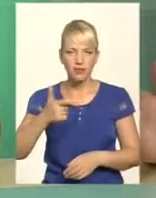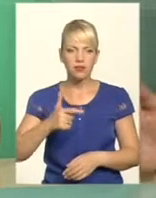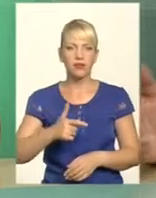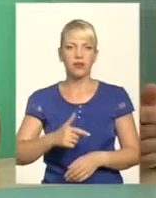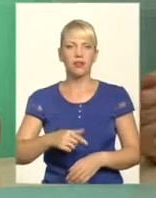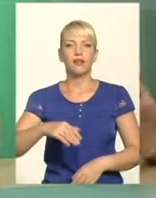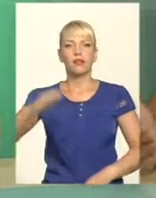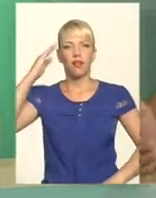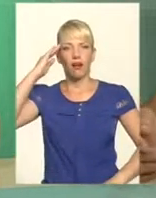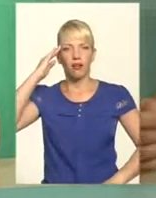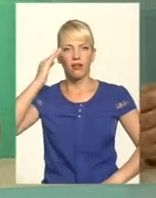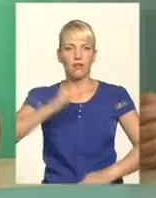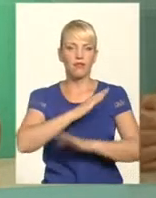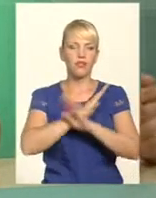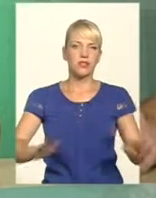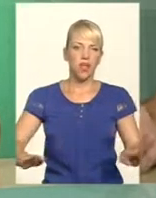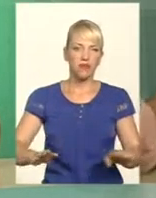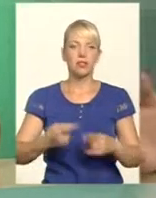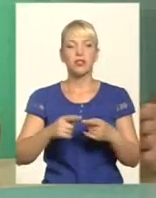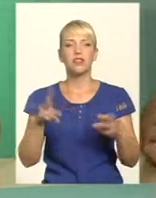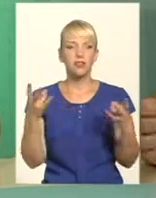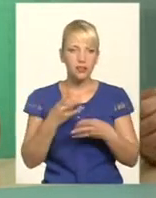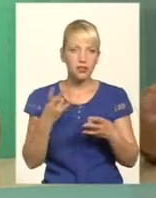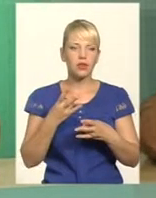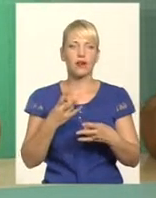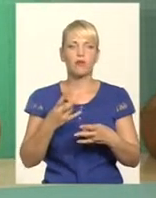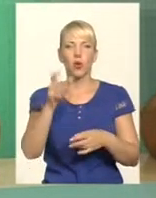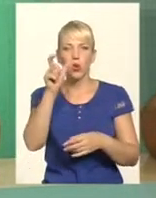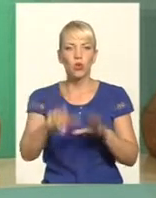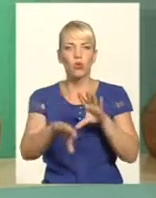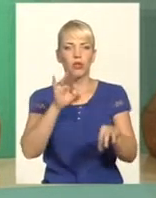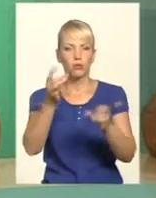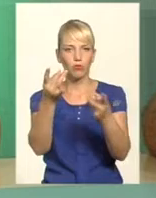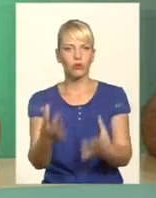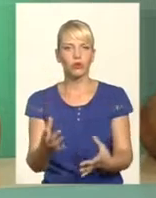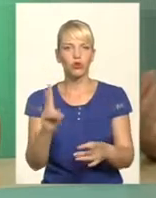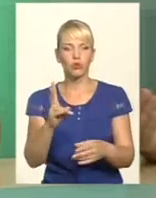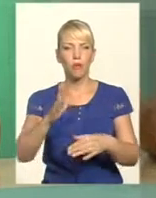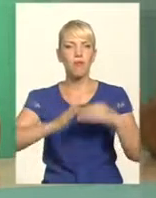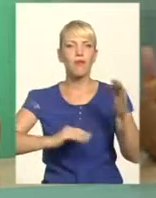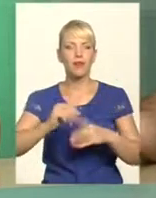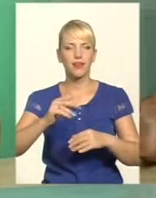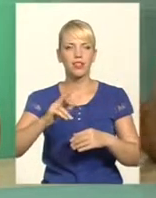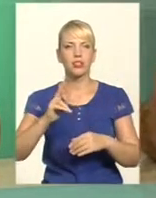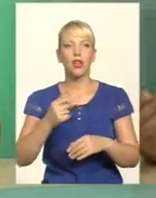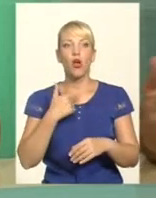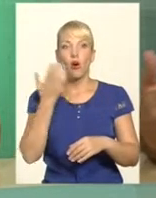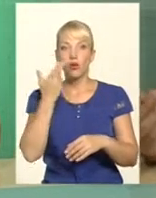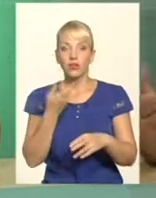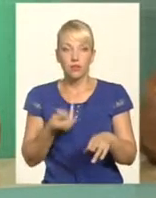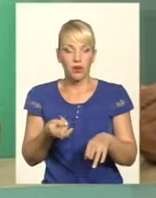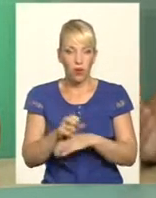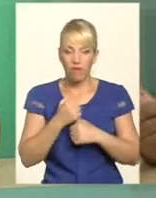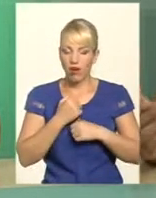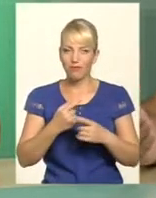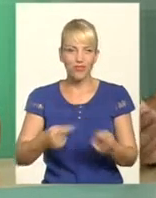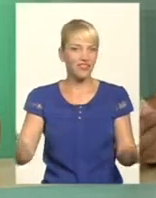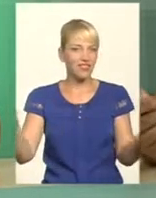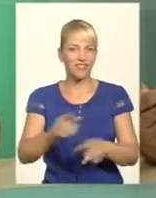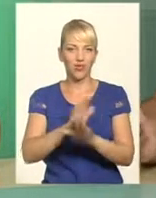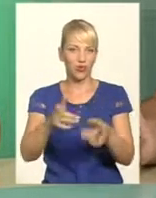Повинна бути людина, яка думає, чи людина прагматична. Тому що, кажу, в такому віці, коли приходиш в армію, ти бачиш це, що воно не відповідає реальності, воно не